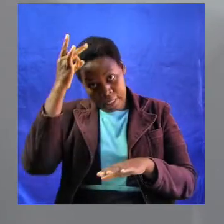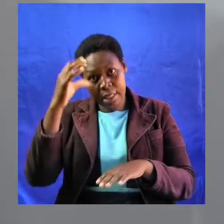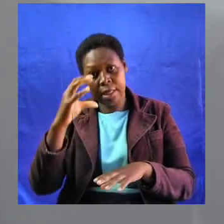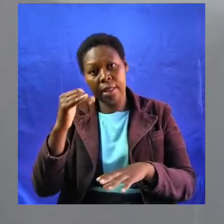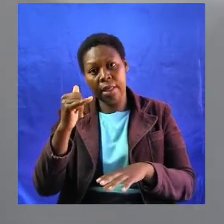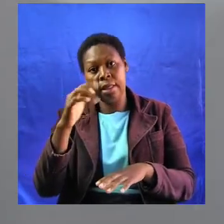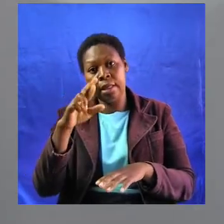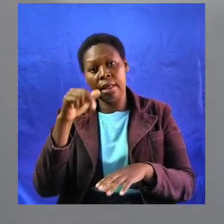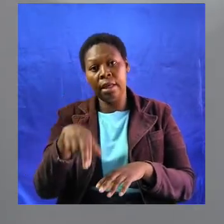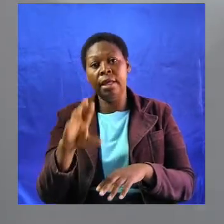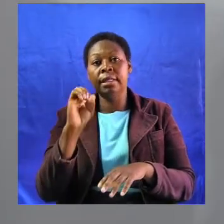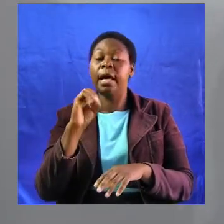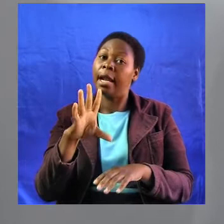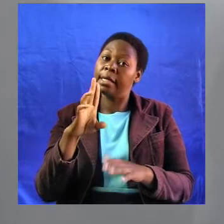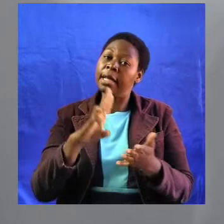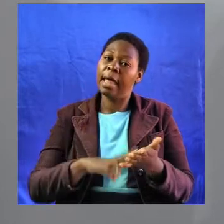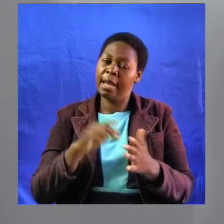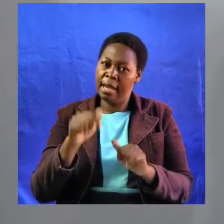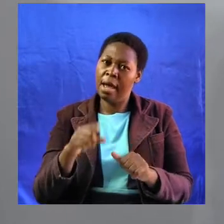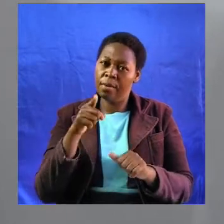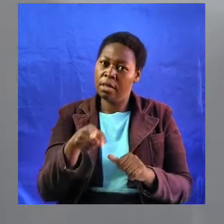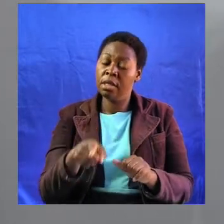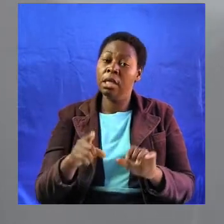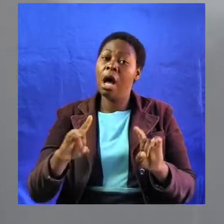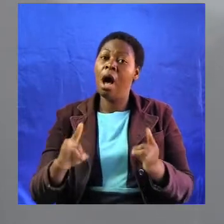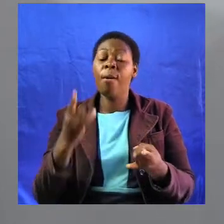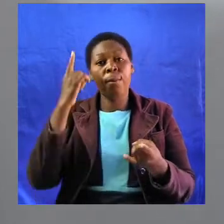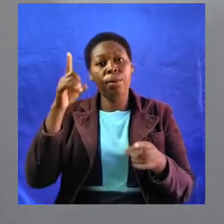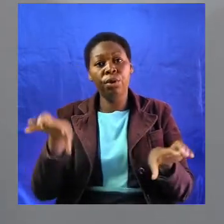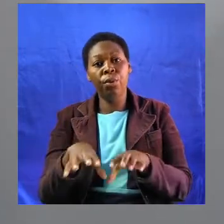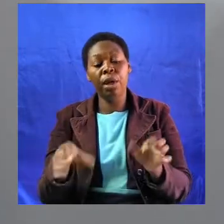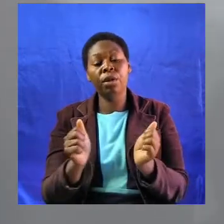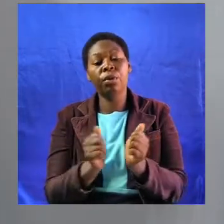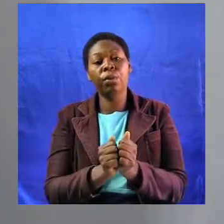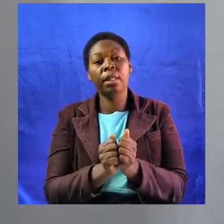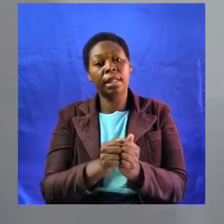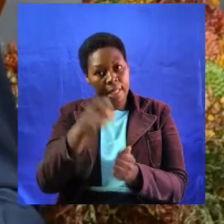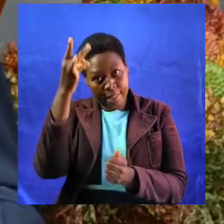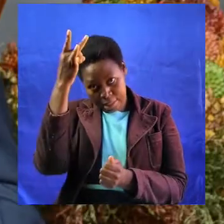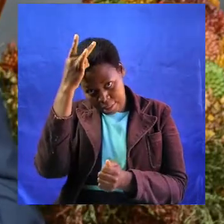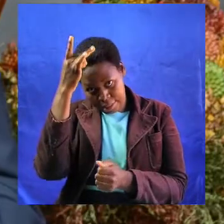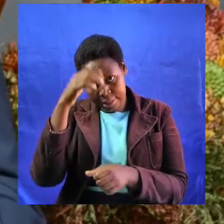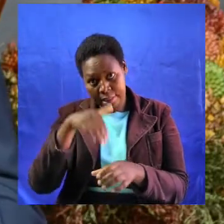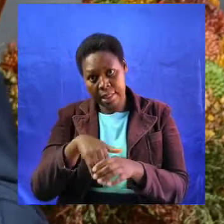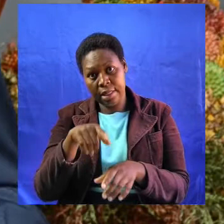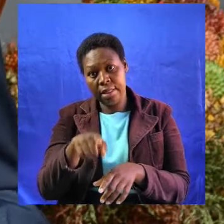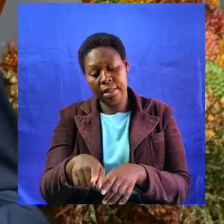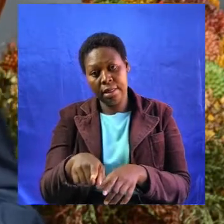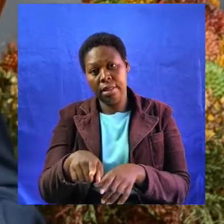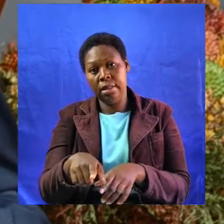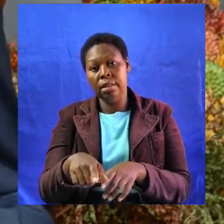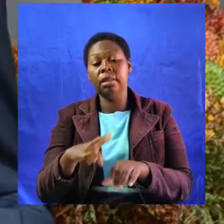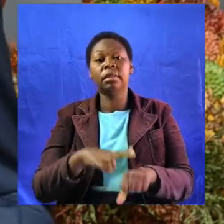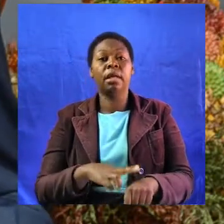aDaniel. Pane mashandiro aiita Mwari nemadzimambo. Muchidzidzo chakapfuura mufundisi. Right.